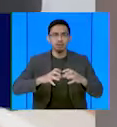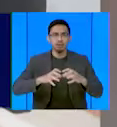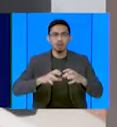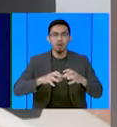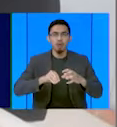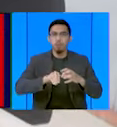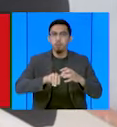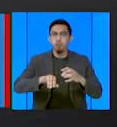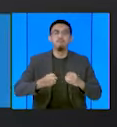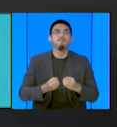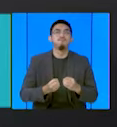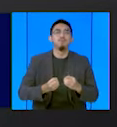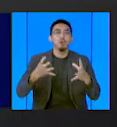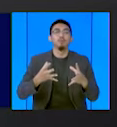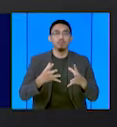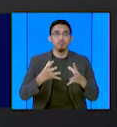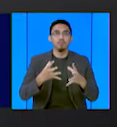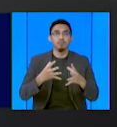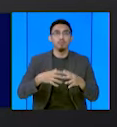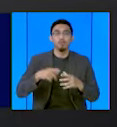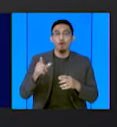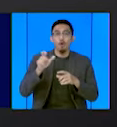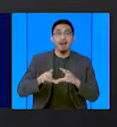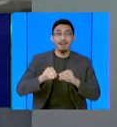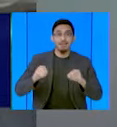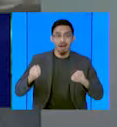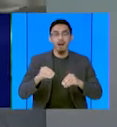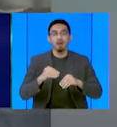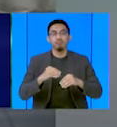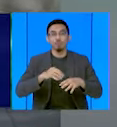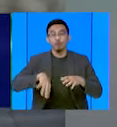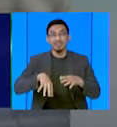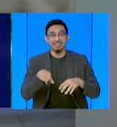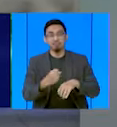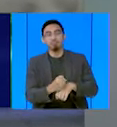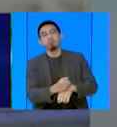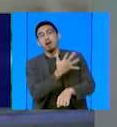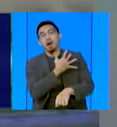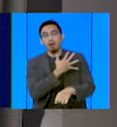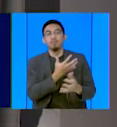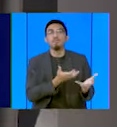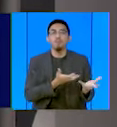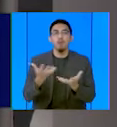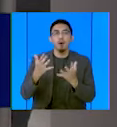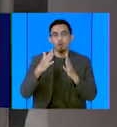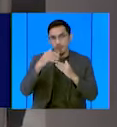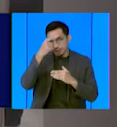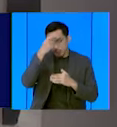Akibatnya tiga pekerja laundry ini mengalami luka bakar di tangan dan kaki. Para korban telah mendapatkan penanganan